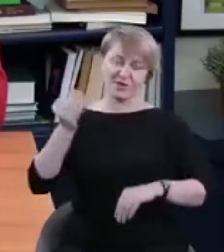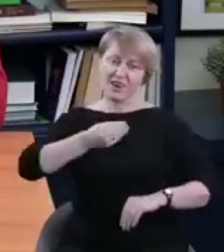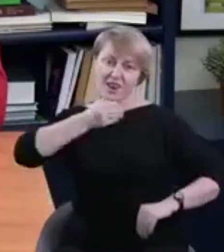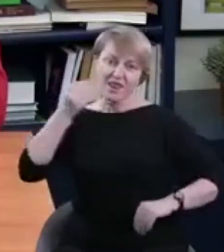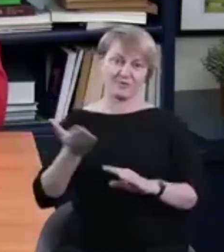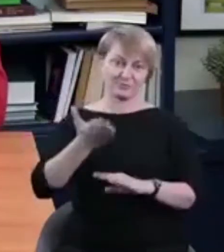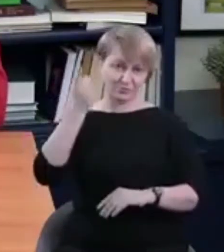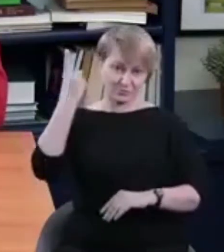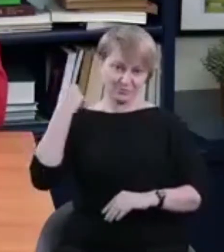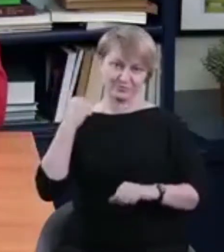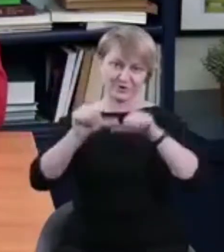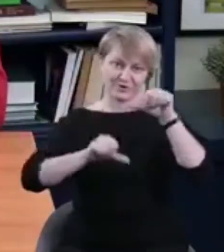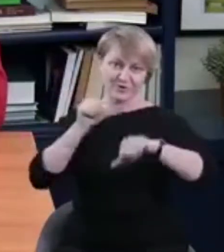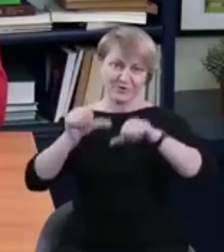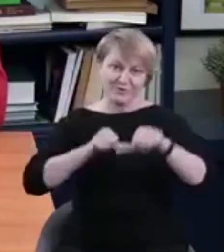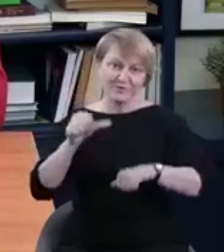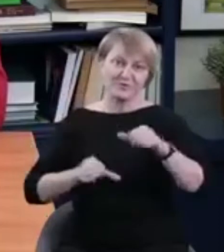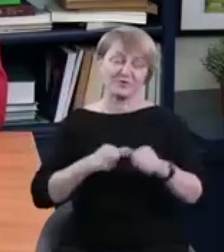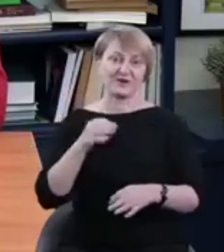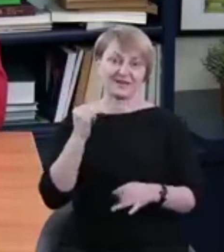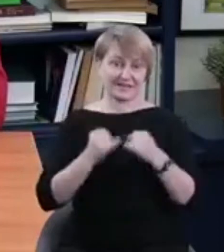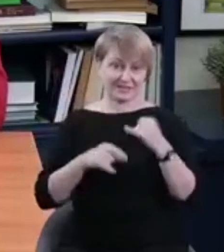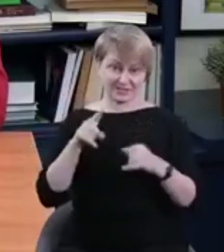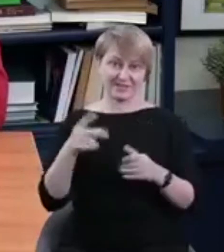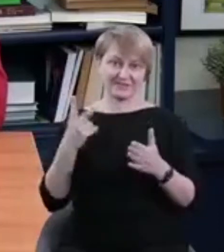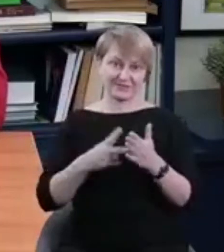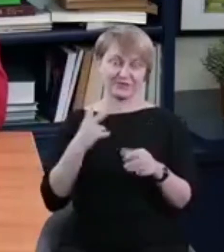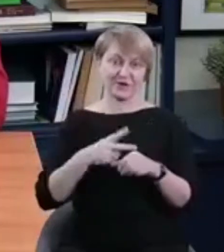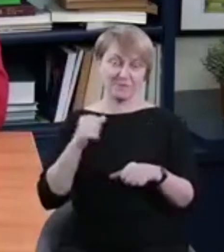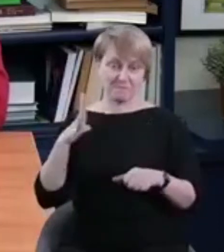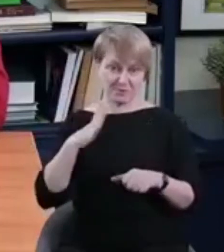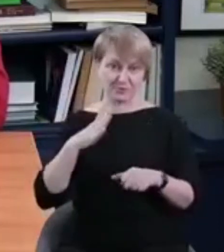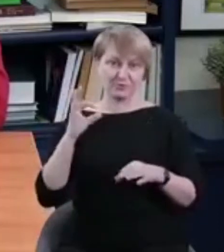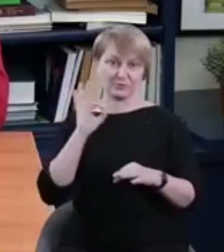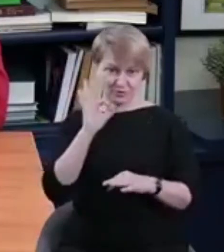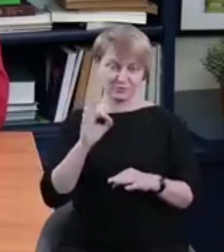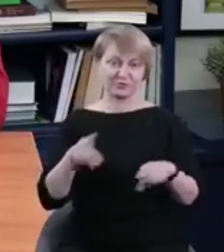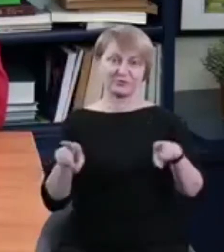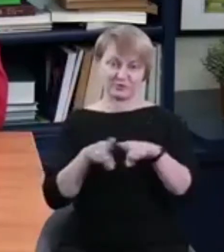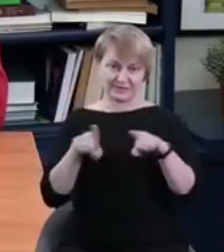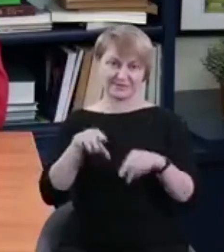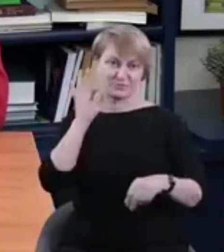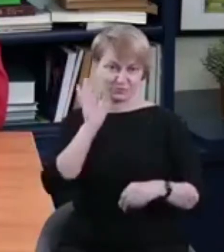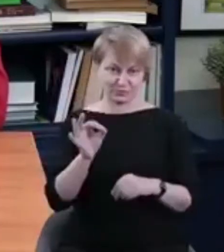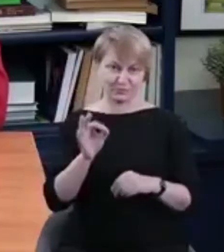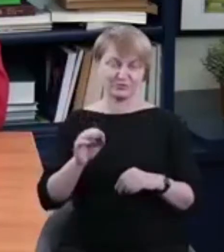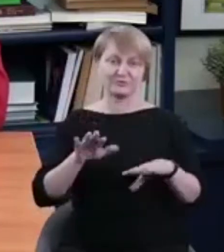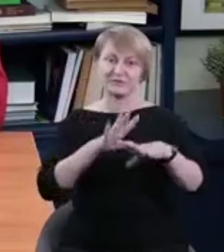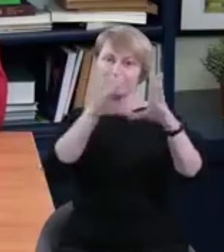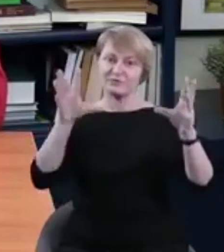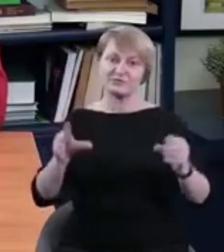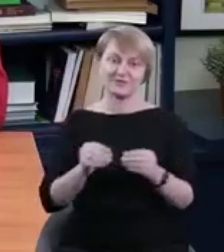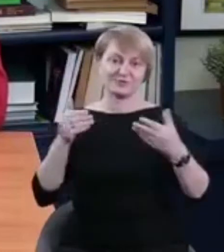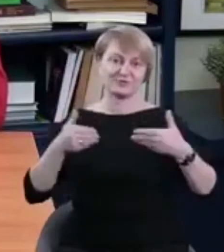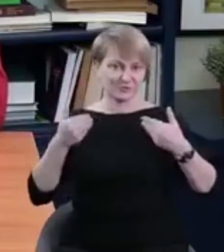za nami a jeżeli ktoś kto był to dobry rok to co najmniej tak dobry no i oczywiście zdrowia żeby nam się tym którzy chcą udało